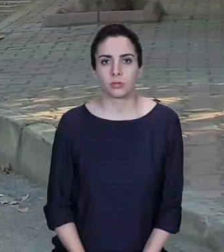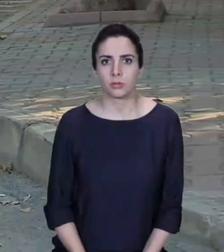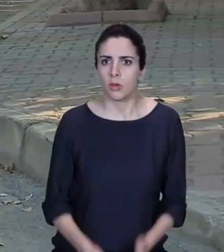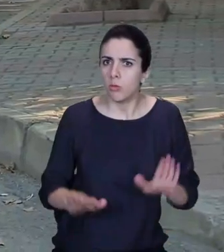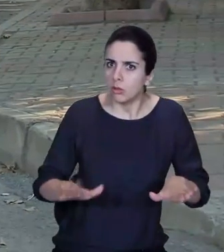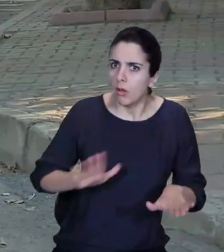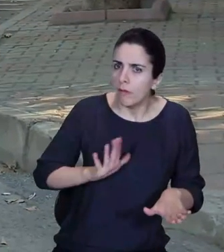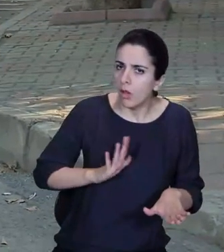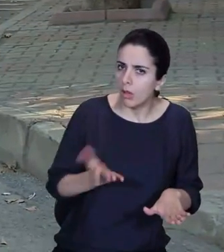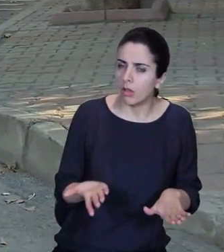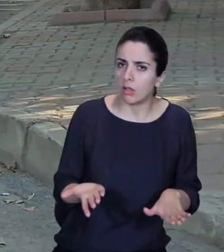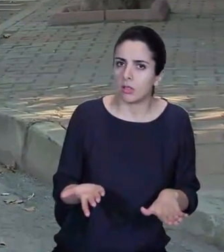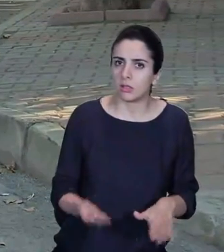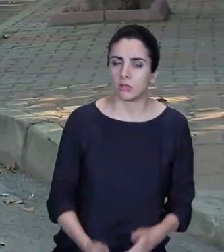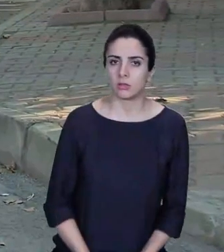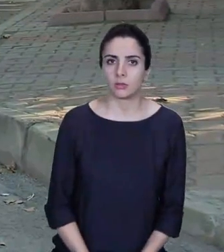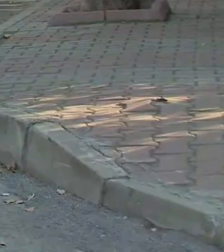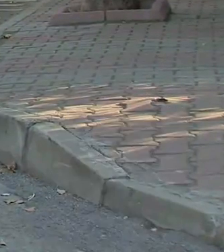Şimdi buradalardı.